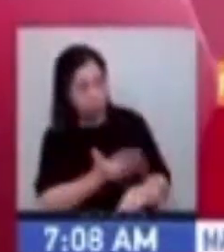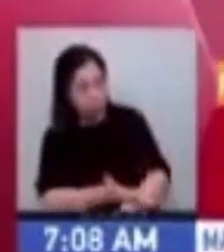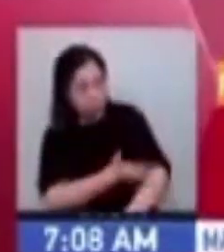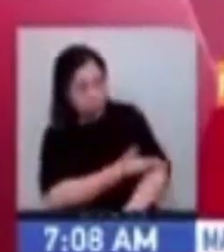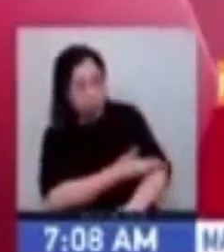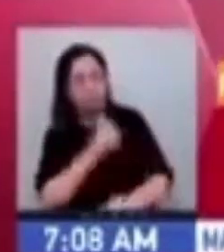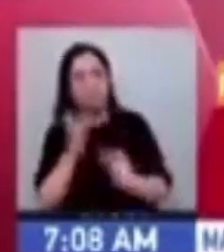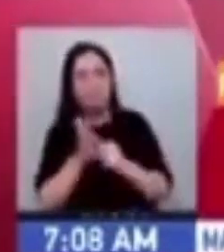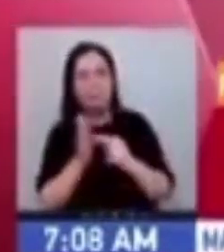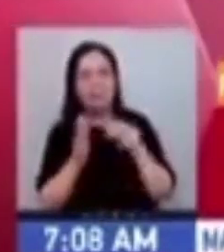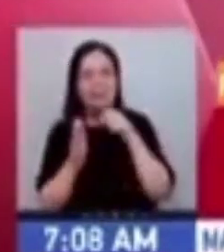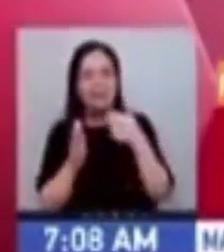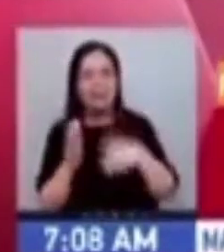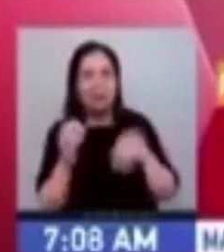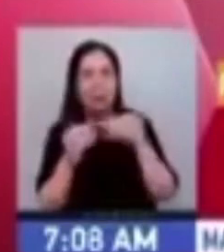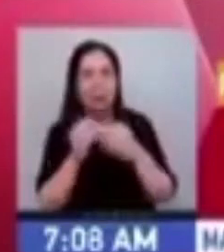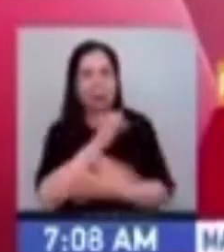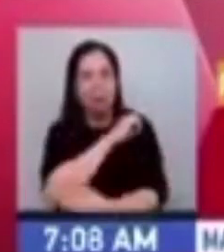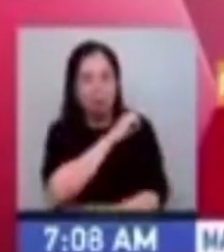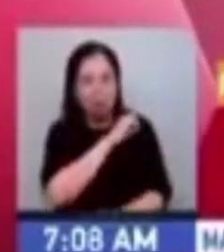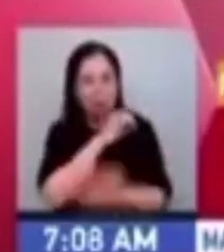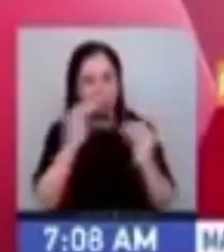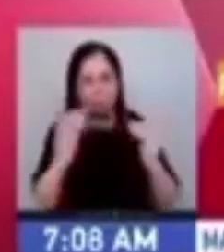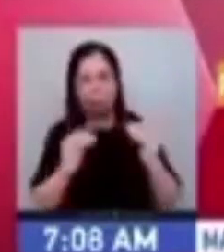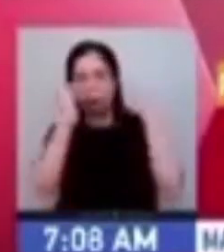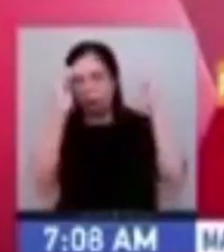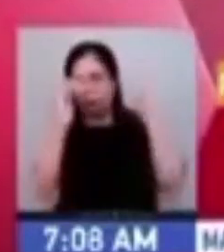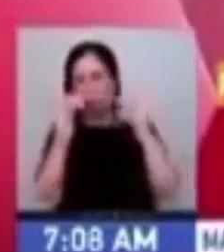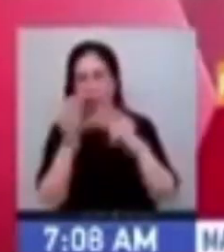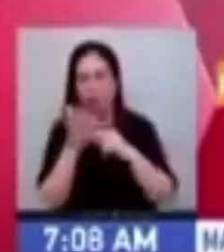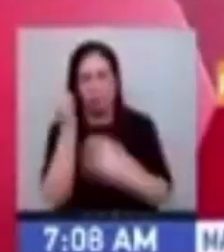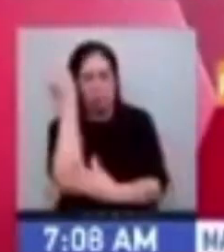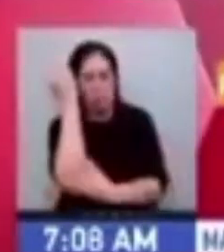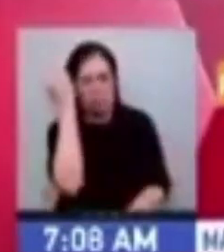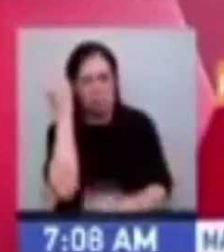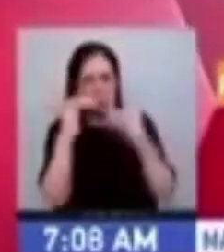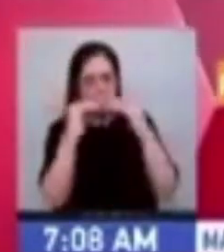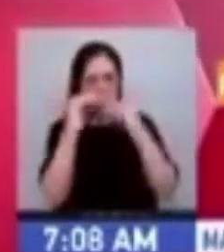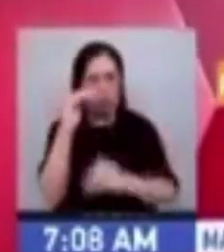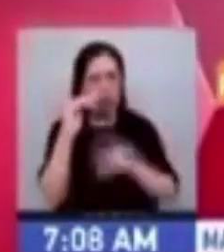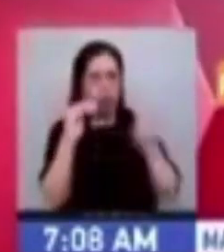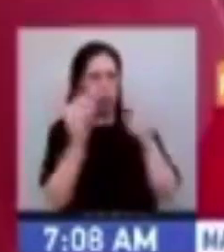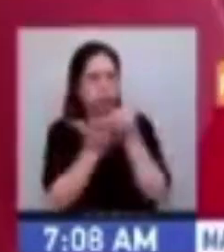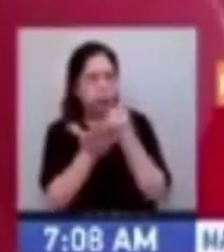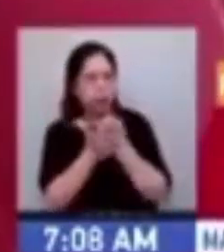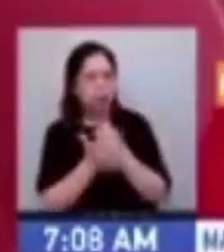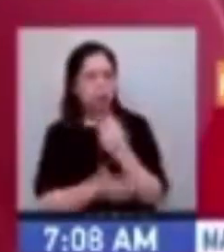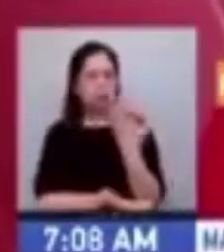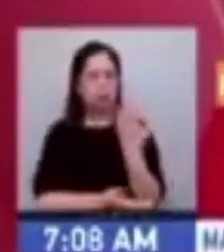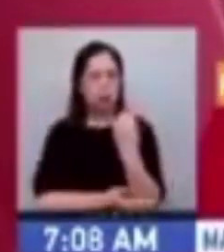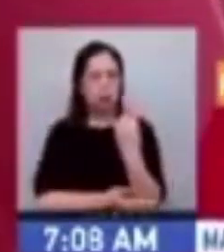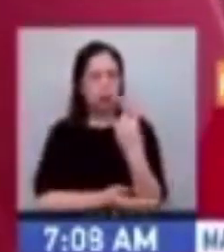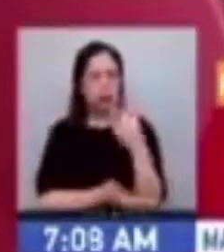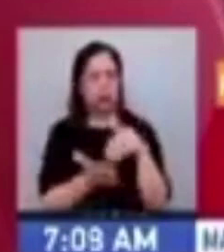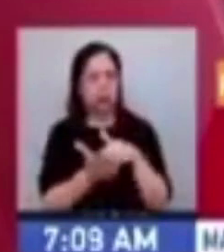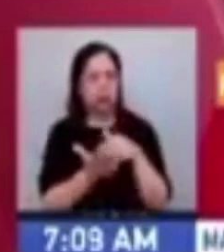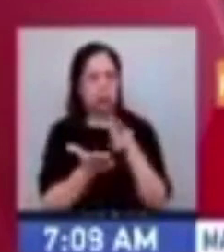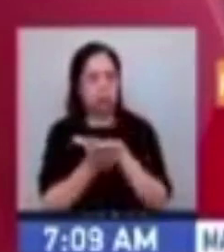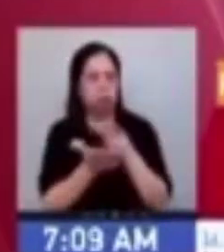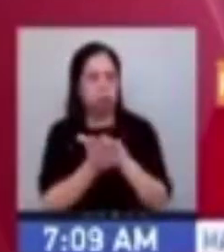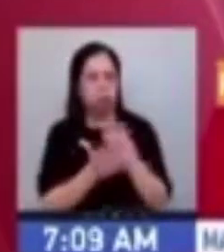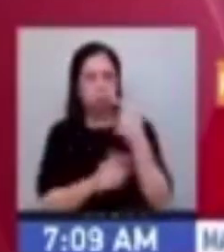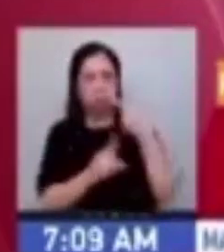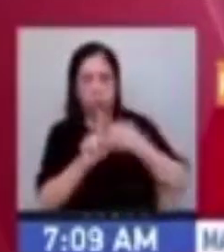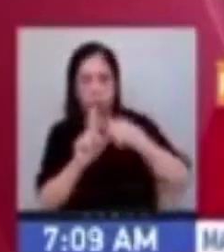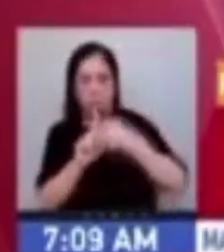line. So yung sinasabi natin, yung poverty line natin, dapat yung kinikita mo ay nasa 12,000 na pesos kada buwan pababa.